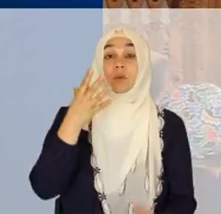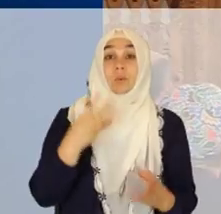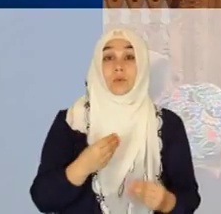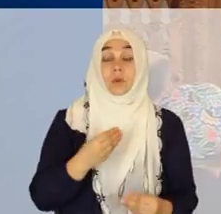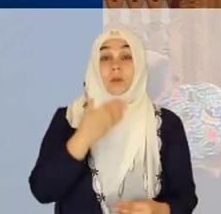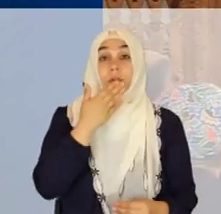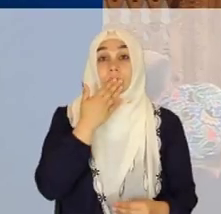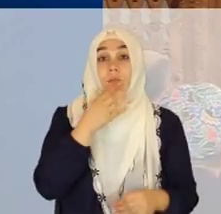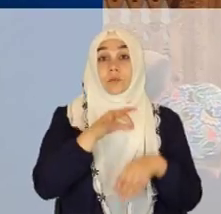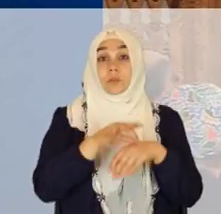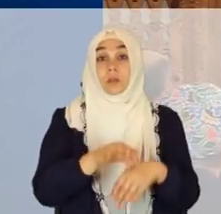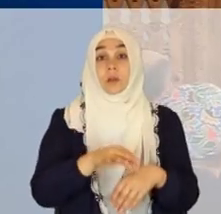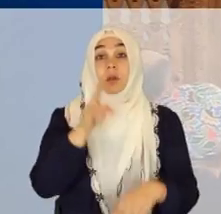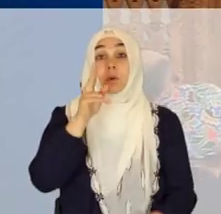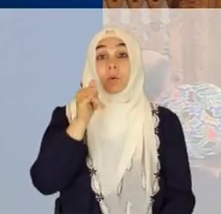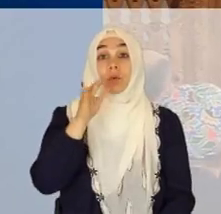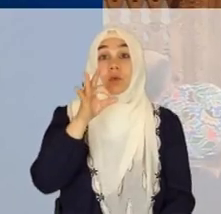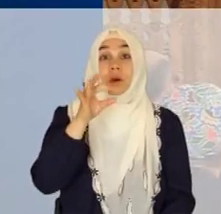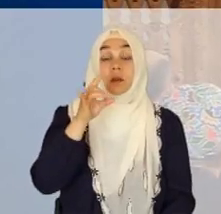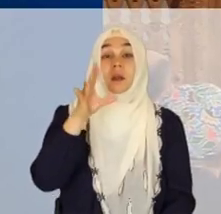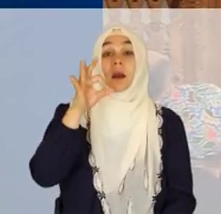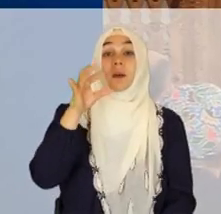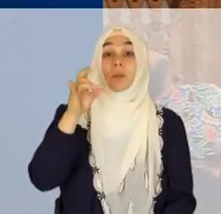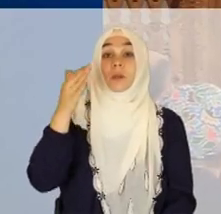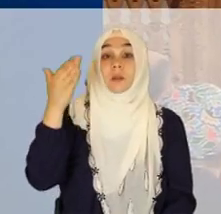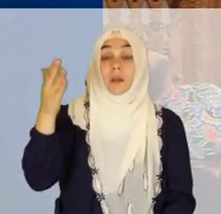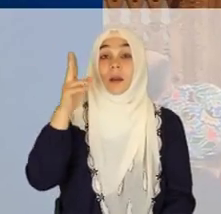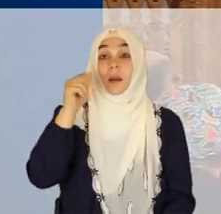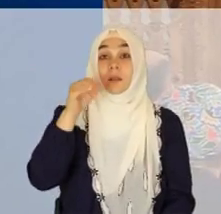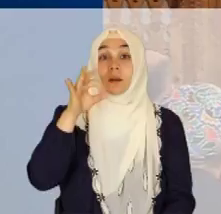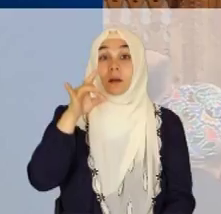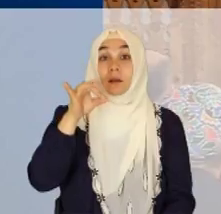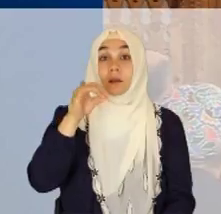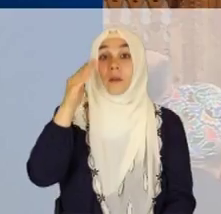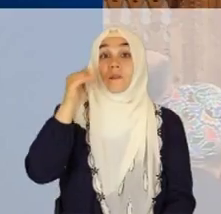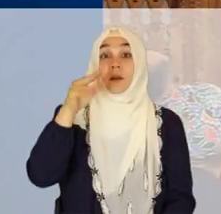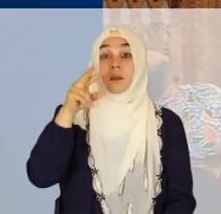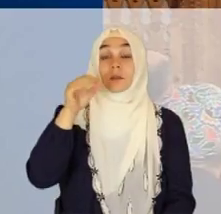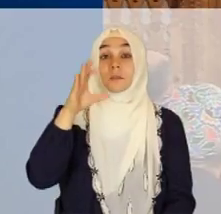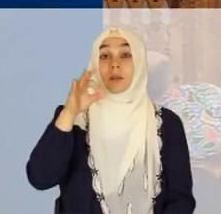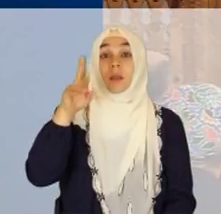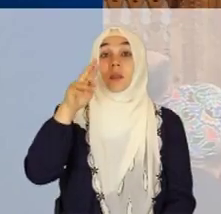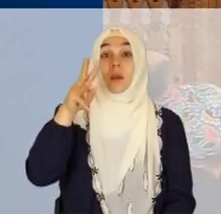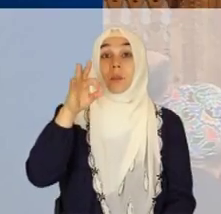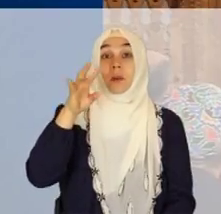Arabistoni, Kuveyt, Arab Amirliklari, Qatar, Falastin,